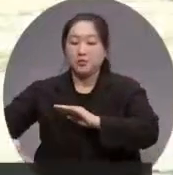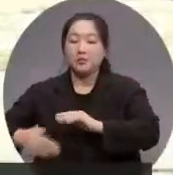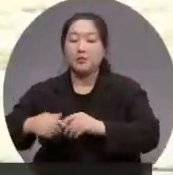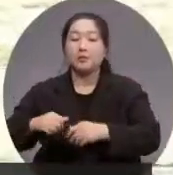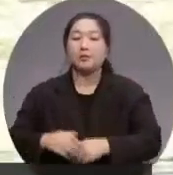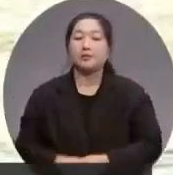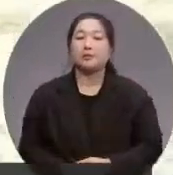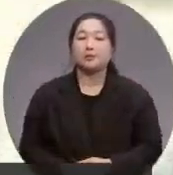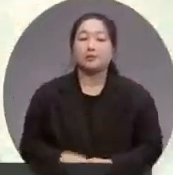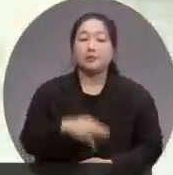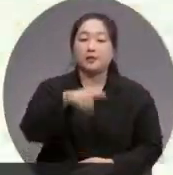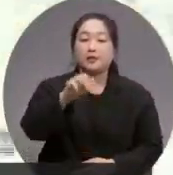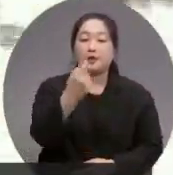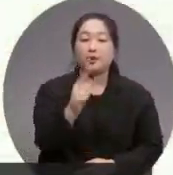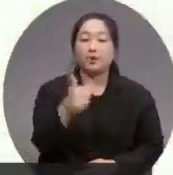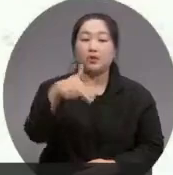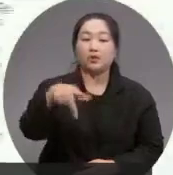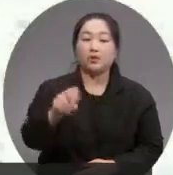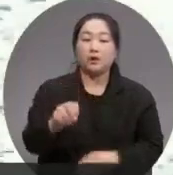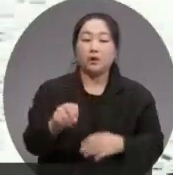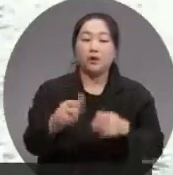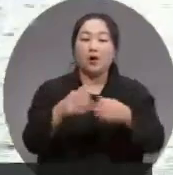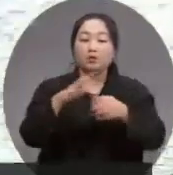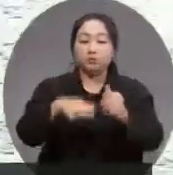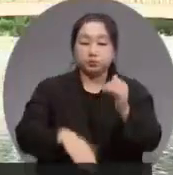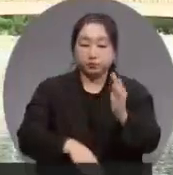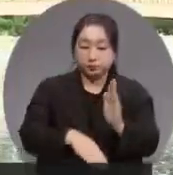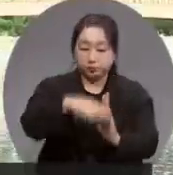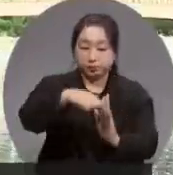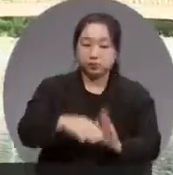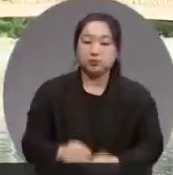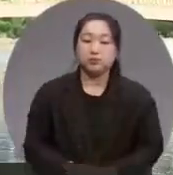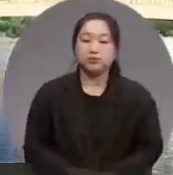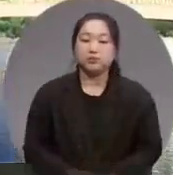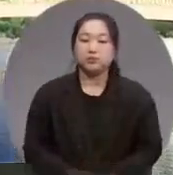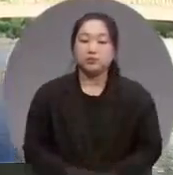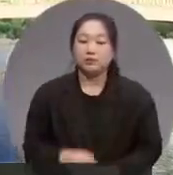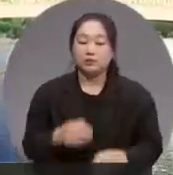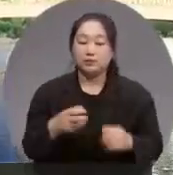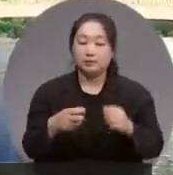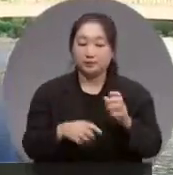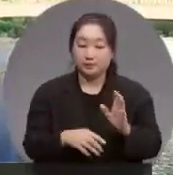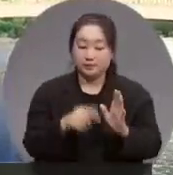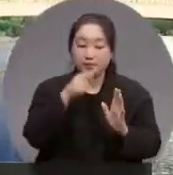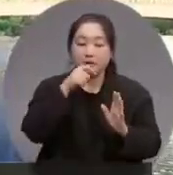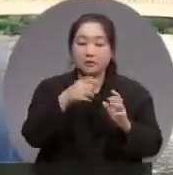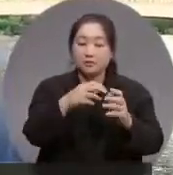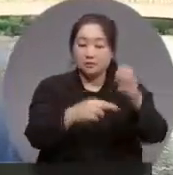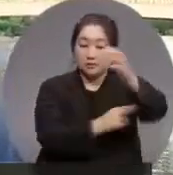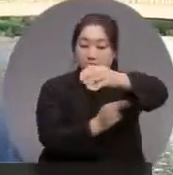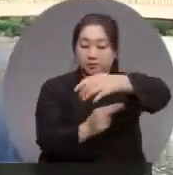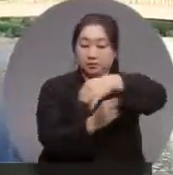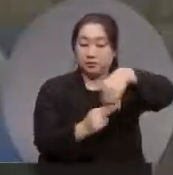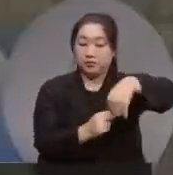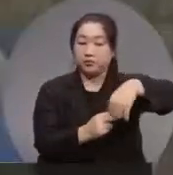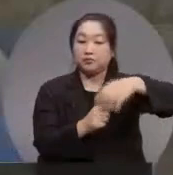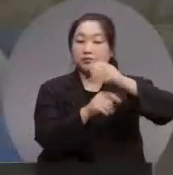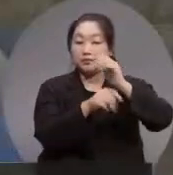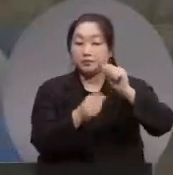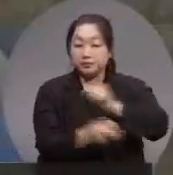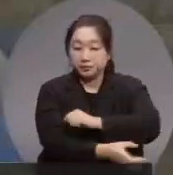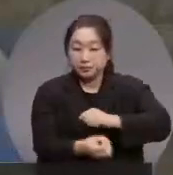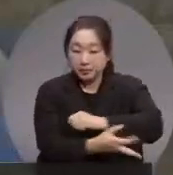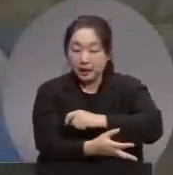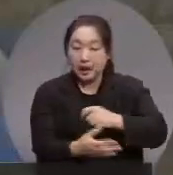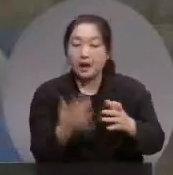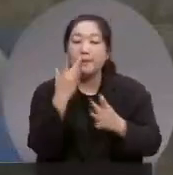특히 사오정교는 교각 침식이 확인됐습니다. 다리에 있는 물이 이제 밑으로 빠지게 한 시설물이 있는데 그 시설물들이